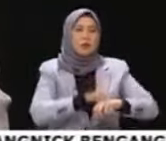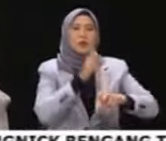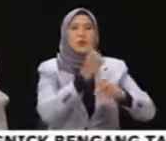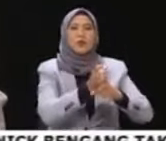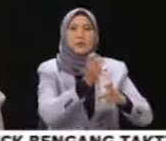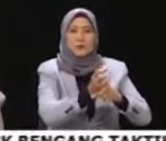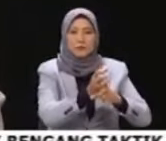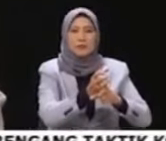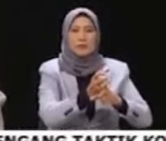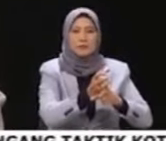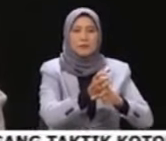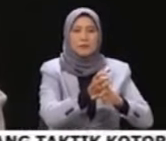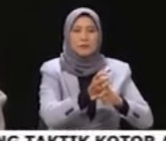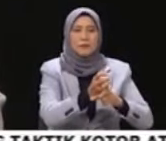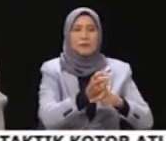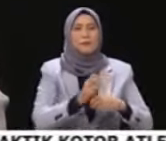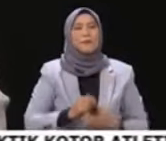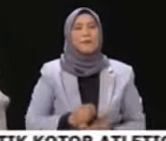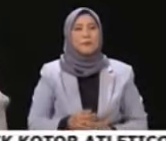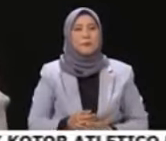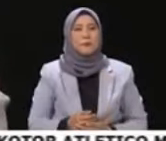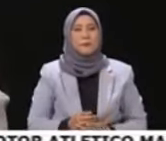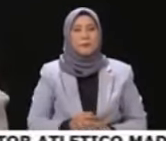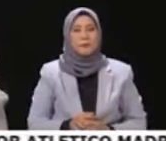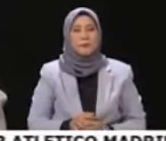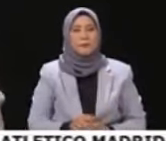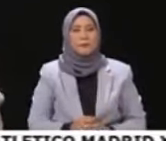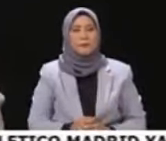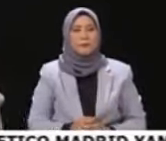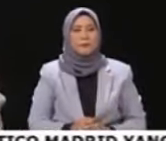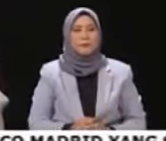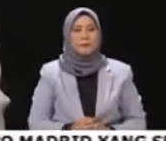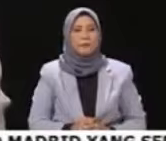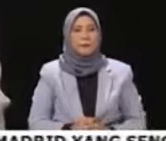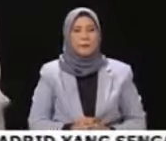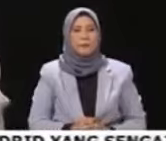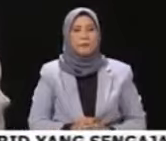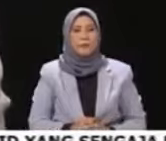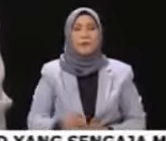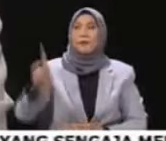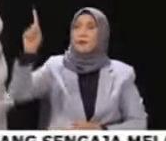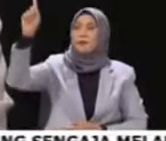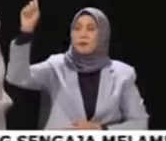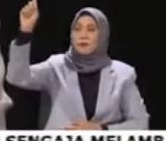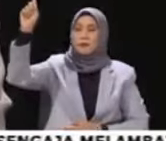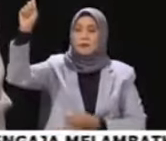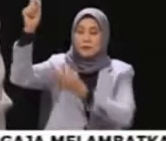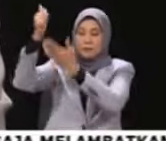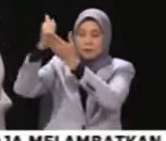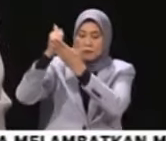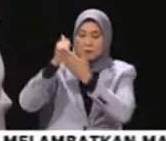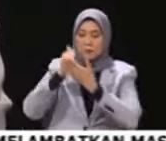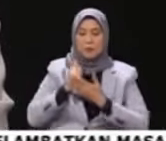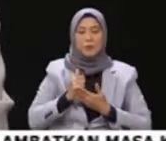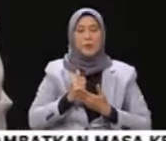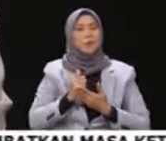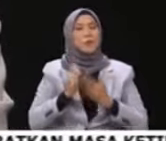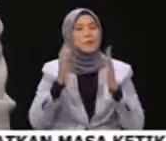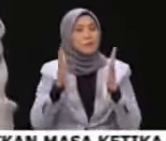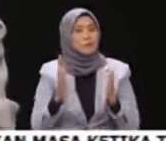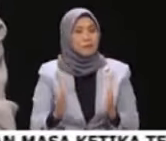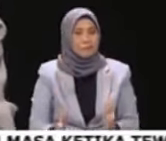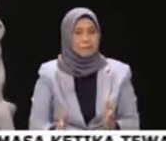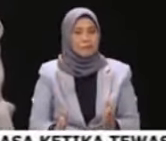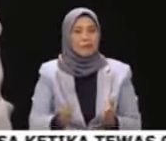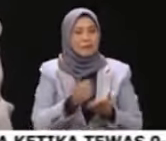wallahi fi aunil abdi ma kana al-abdu fi auni akhihi. Allah Ta'ala akan tolong hambanya selagi